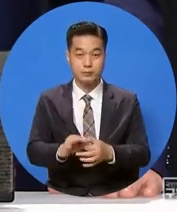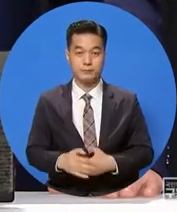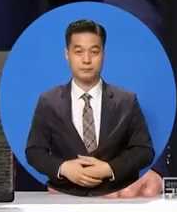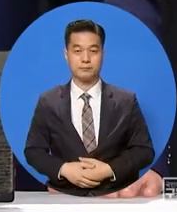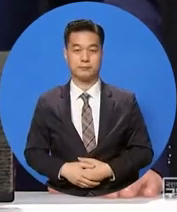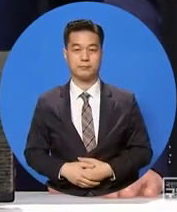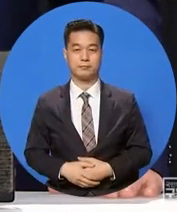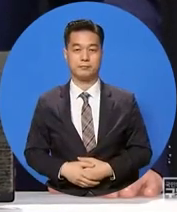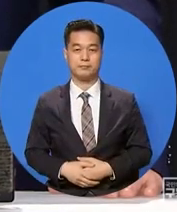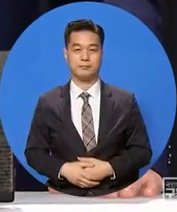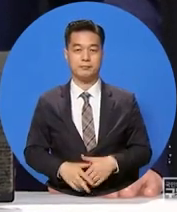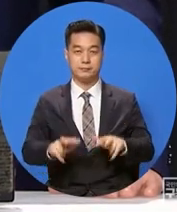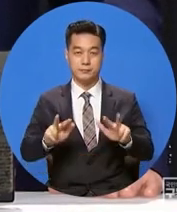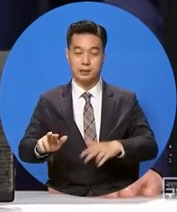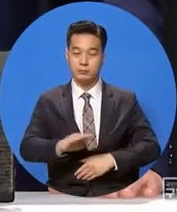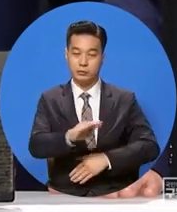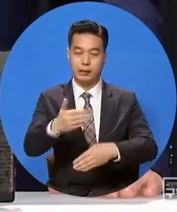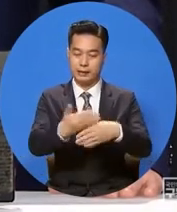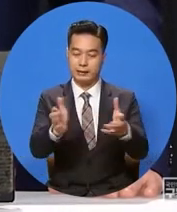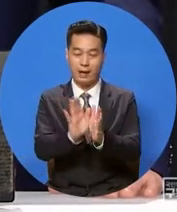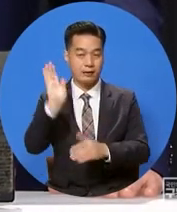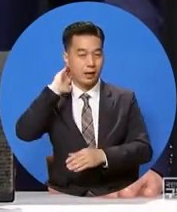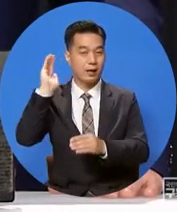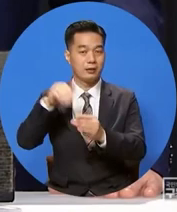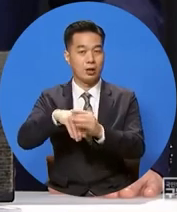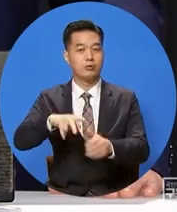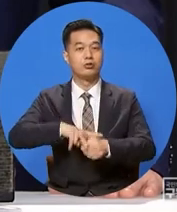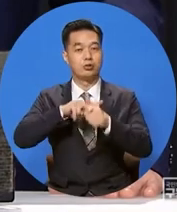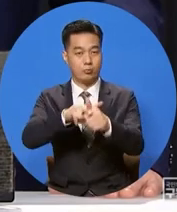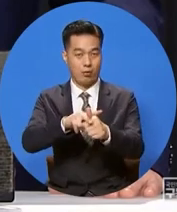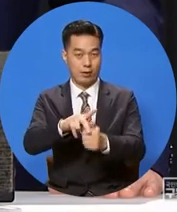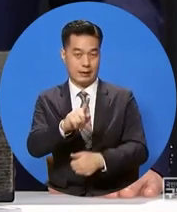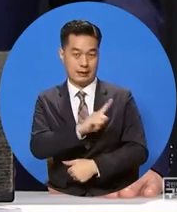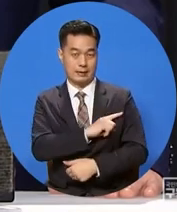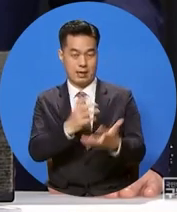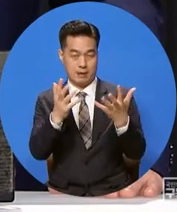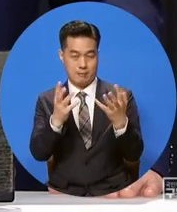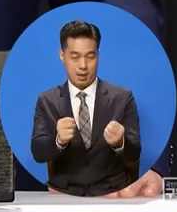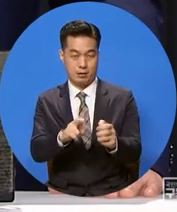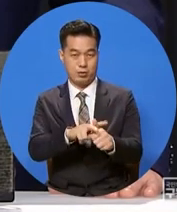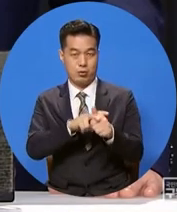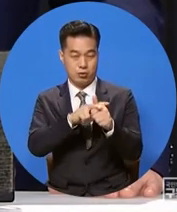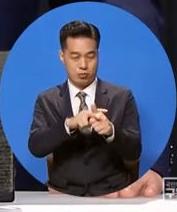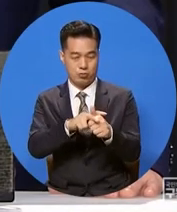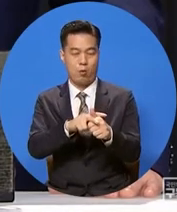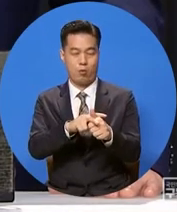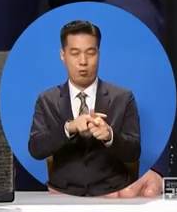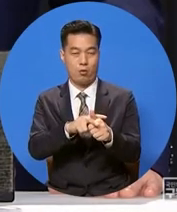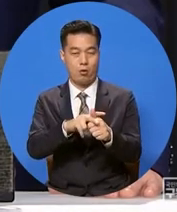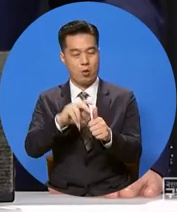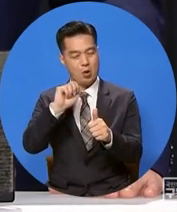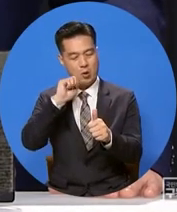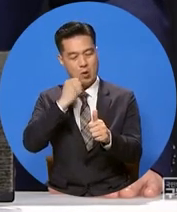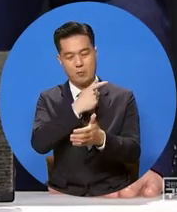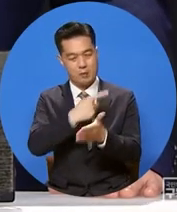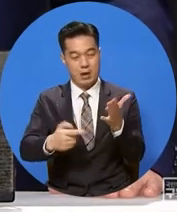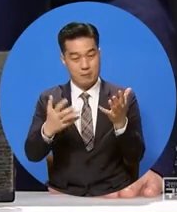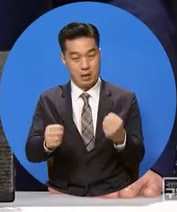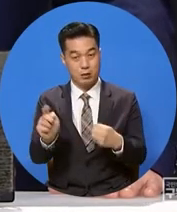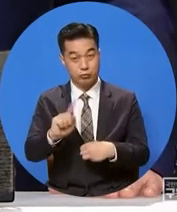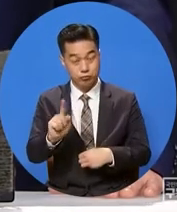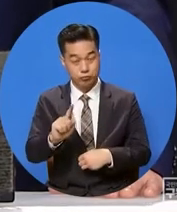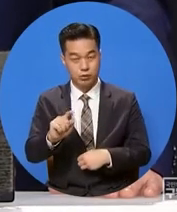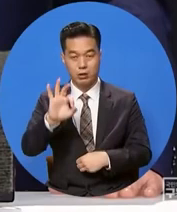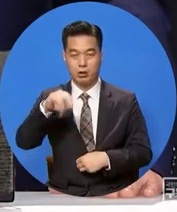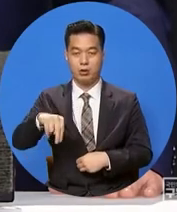그 우리 당 대선 후보 사상 가장 많은 후보 리스크가 큰 인물이 윤석열